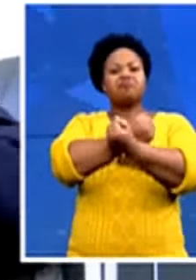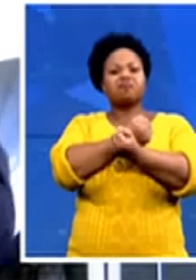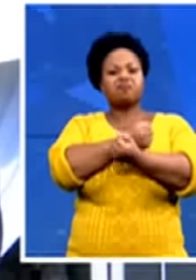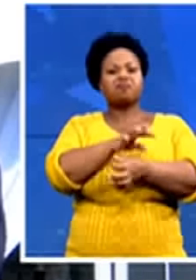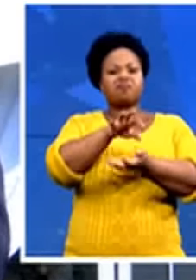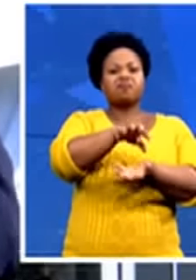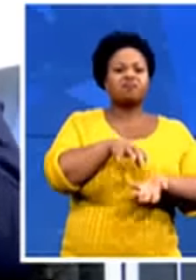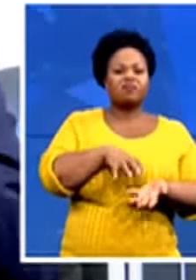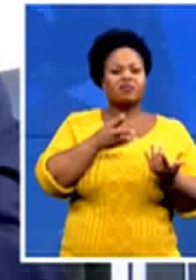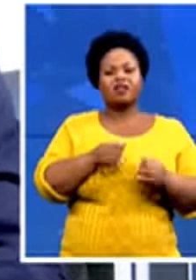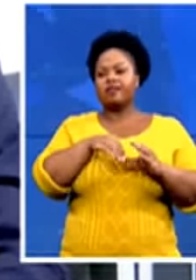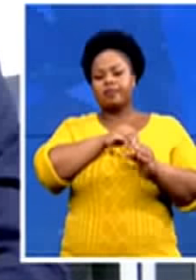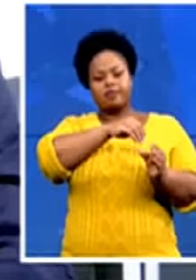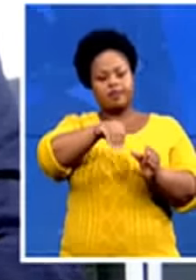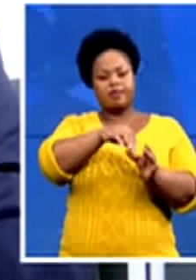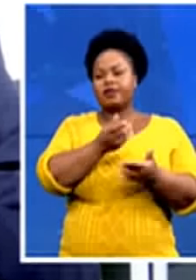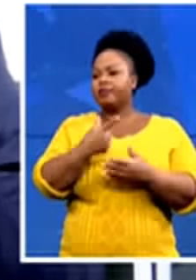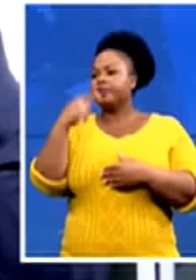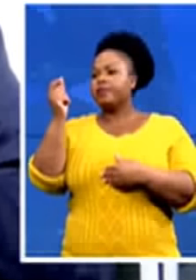emakhosini uzokhumbula ukuthi